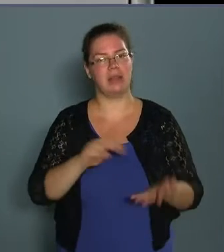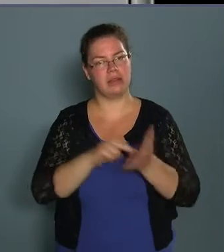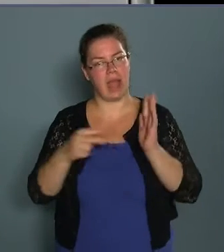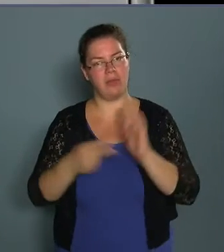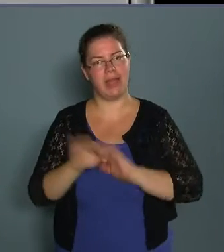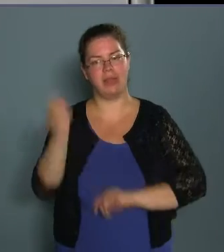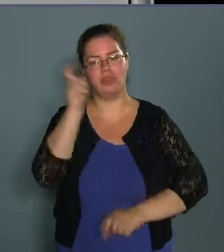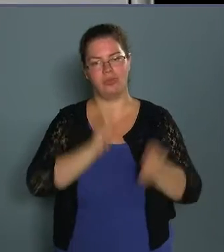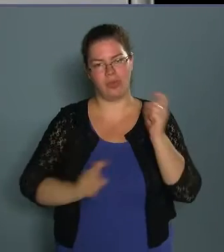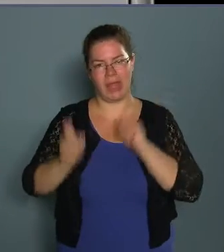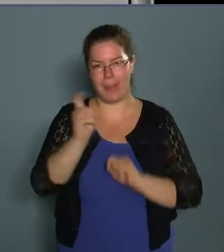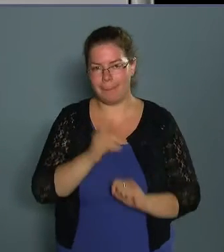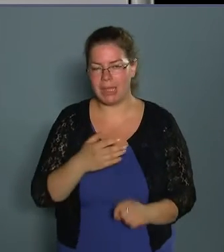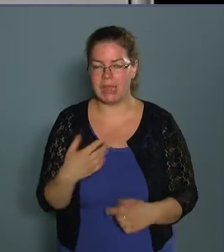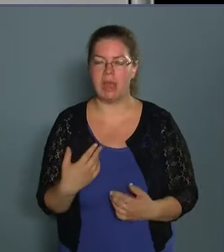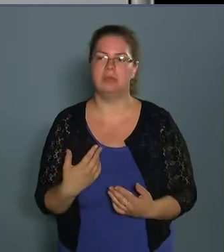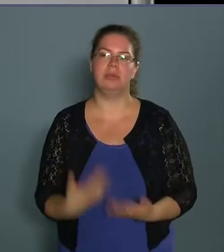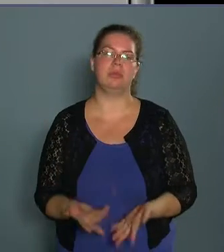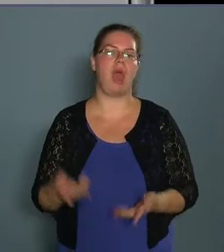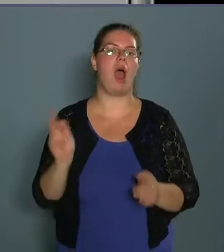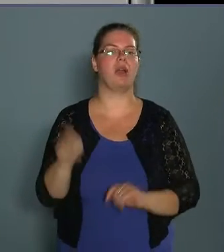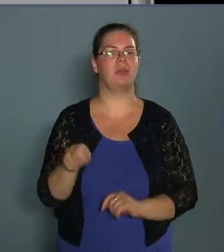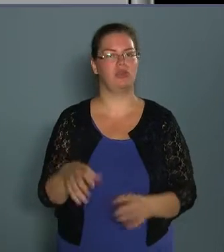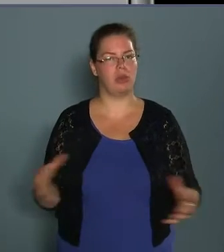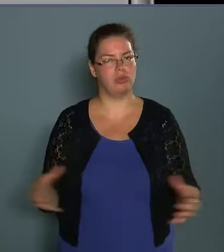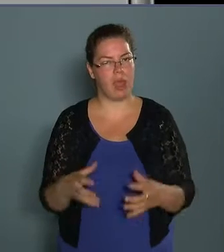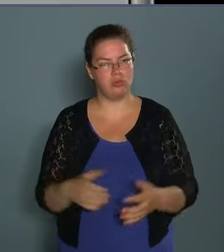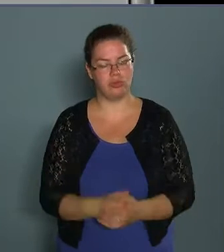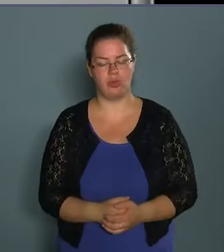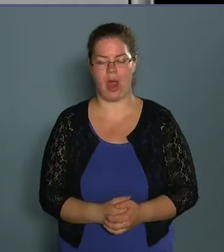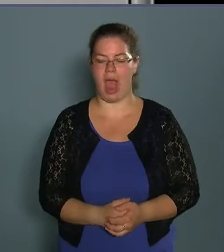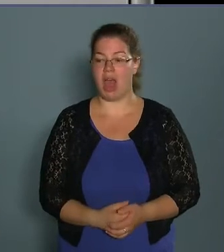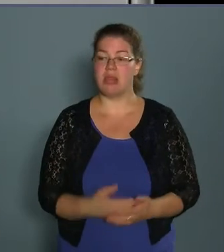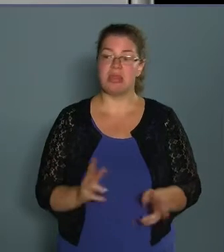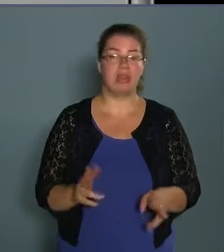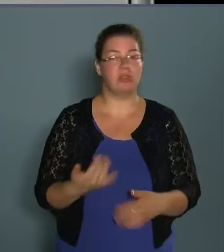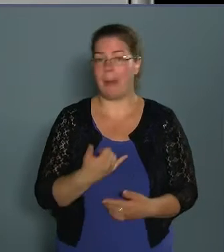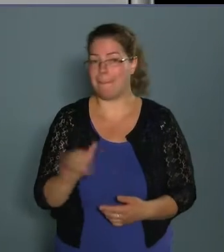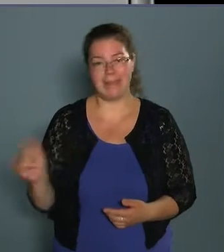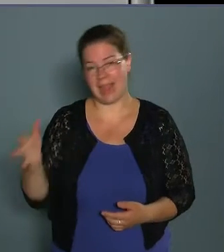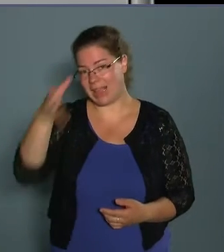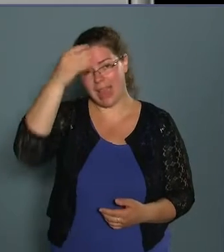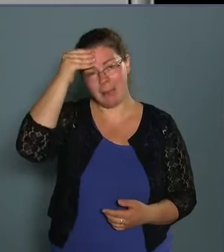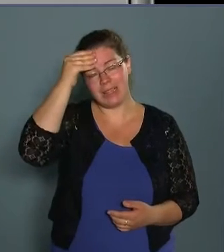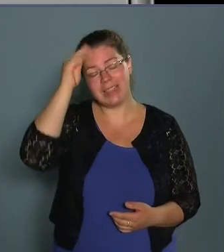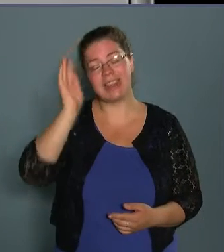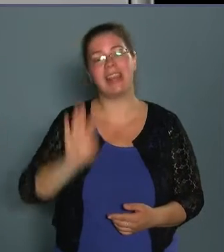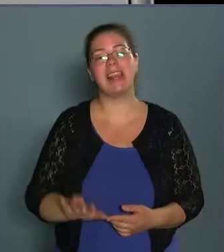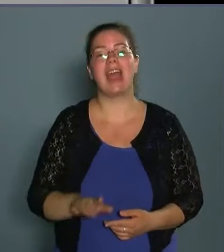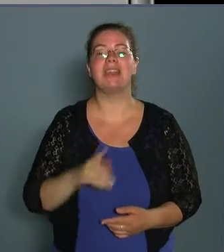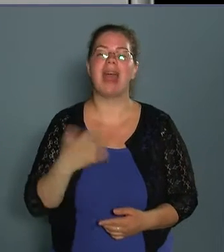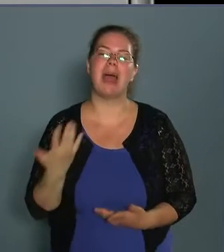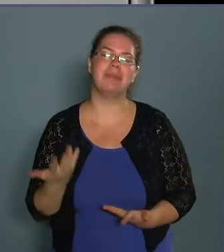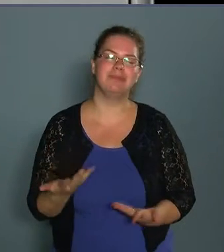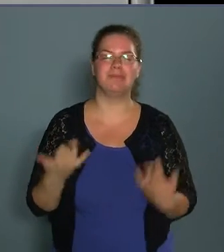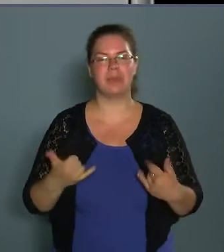a terveket is véleményezte a képviselőtestület, hiszen lehet, hogy nem mindenki emlékszik rá, de azért